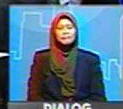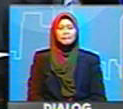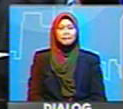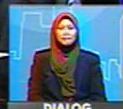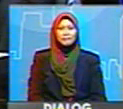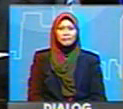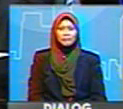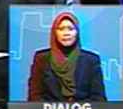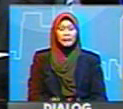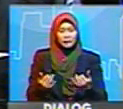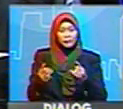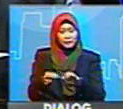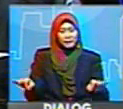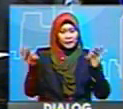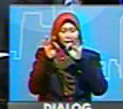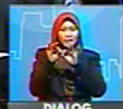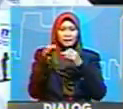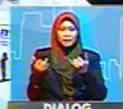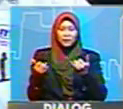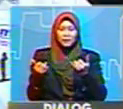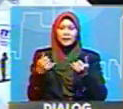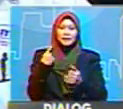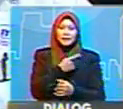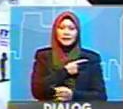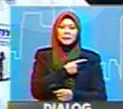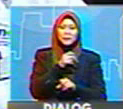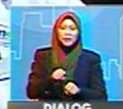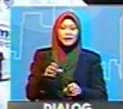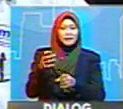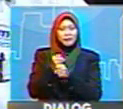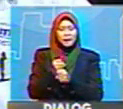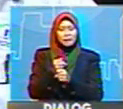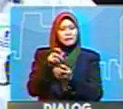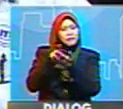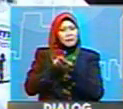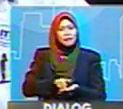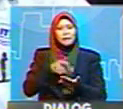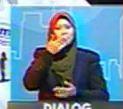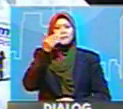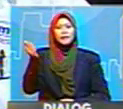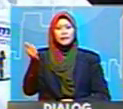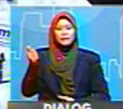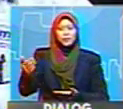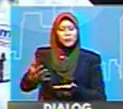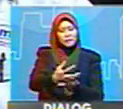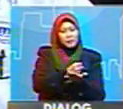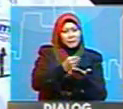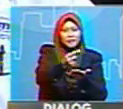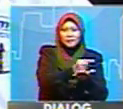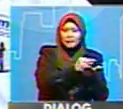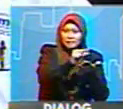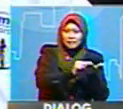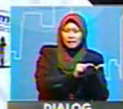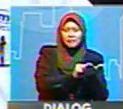tapi yang pentingnya apa yang kita lakukan akan dapat memberi kesan yang besar kepada pendapatan petani nelayan dan petak